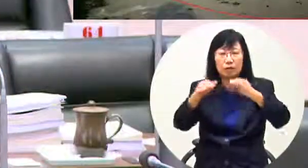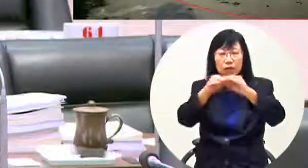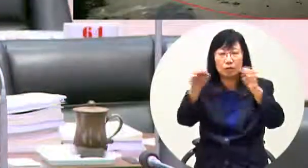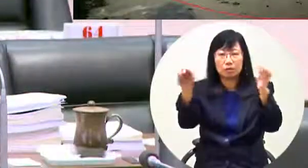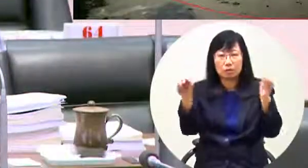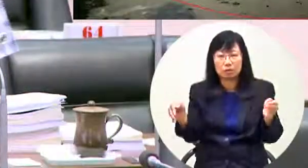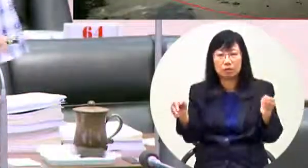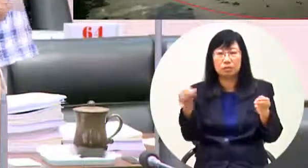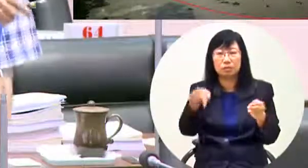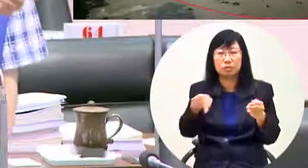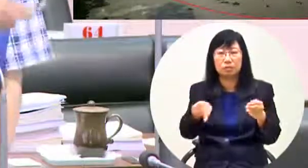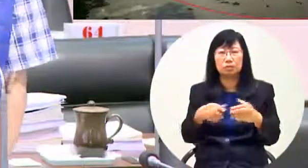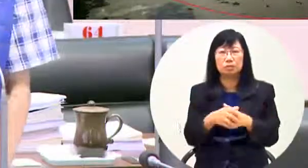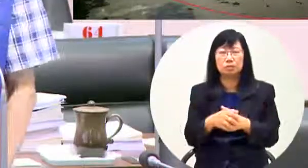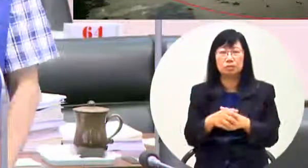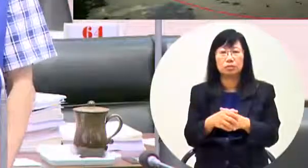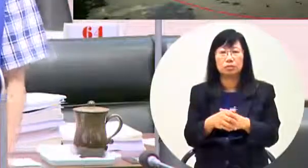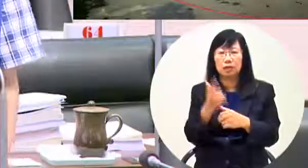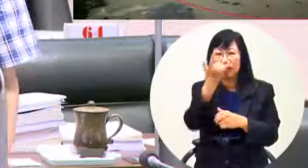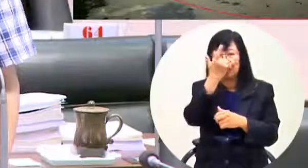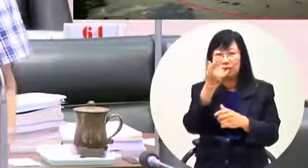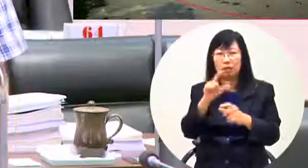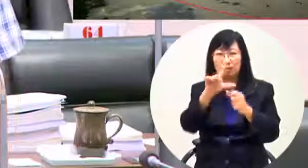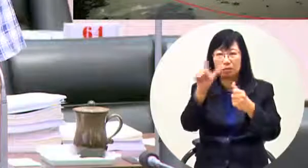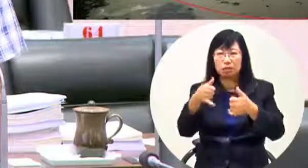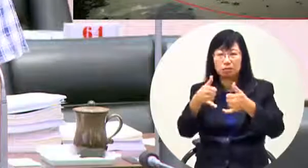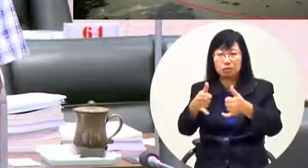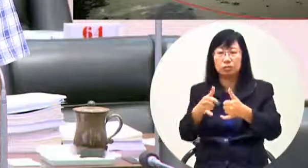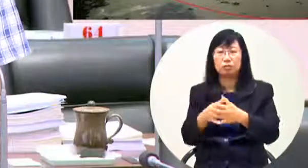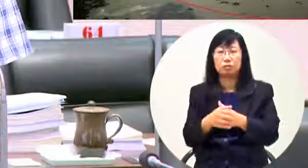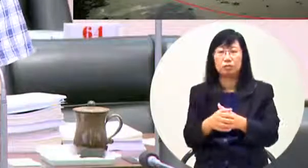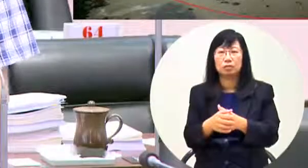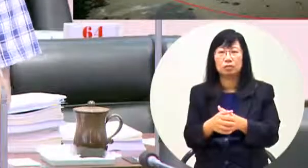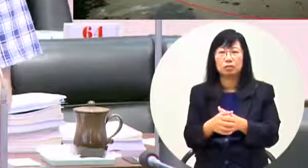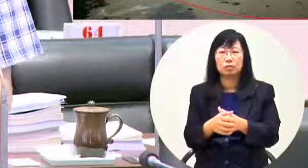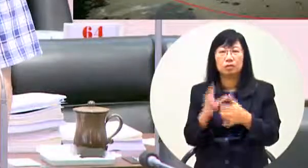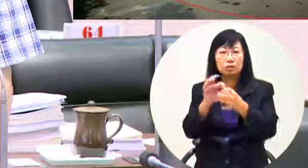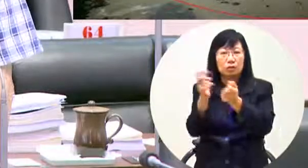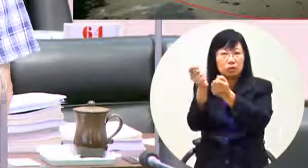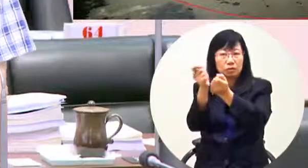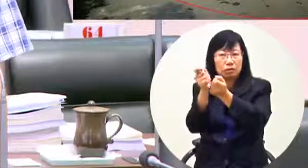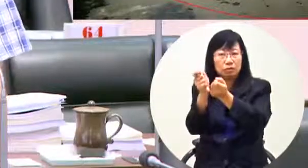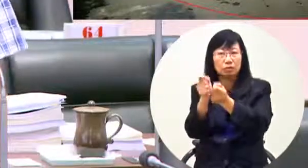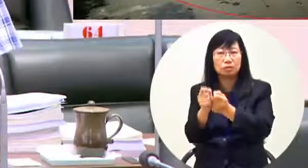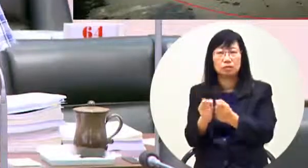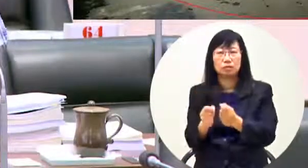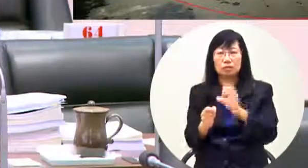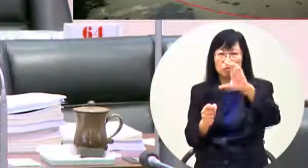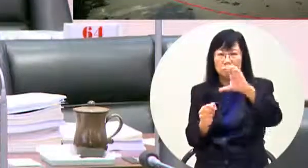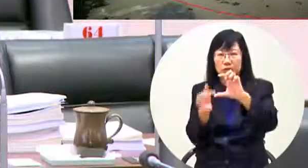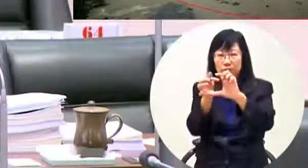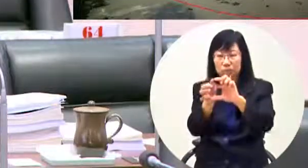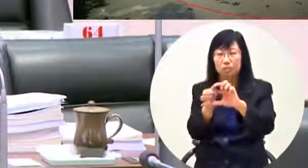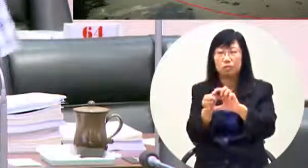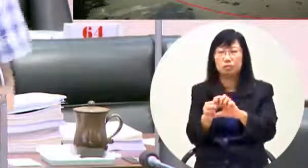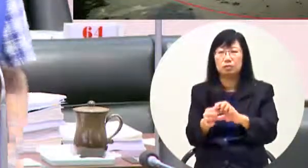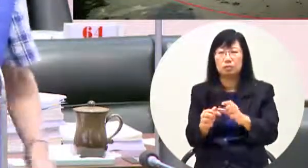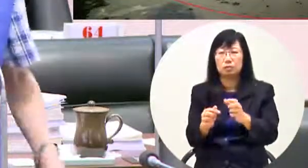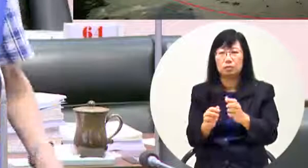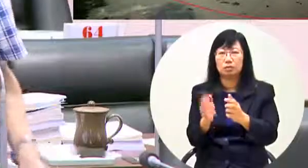路接近去我们的西区排水沟哈。这韩处长，我就拜托你等一下再答复，因为时间的关系